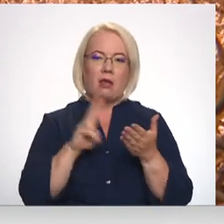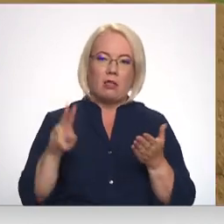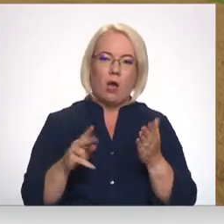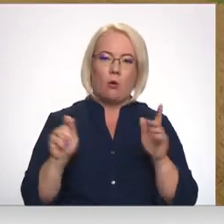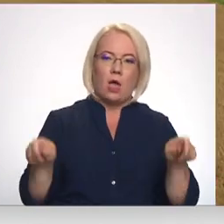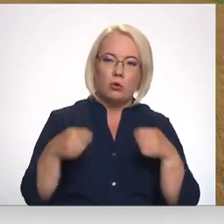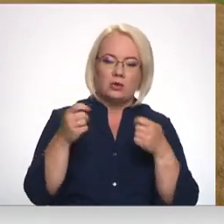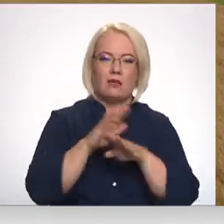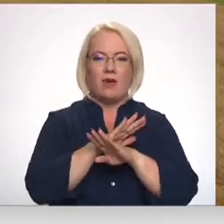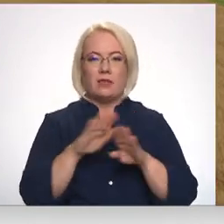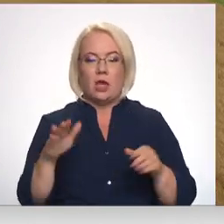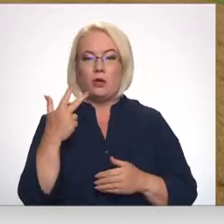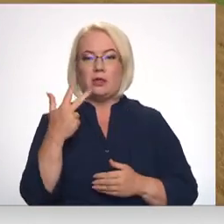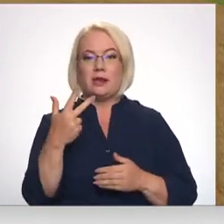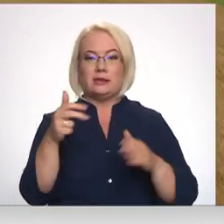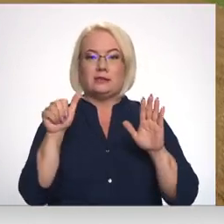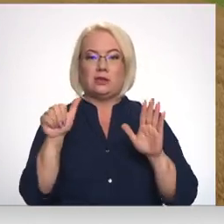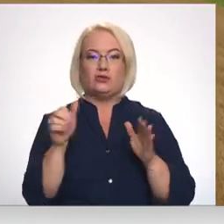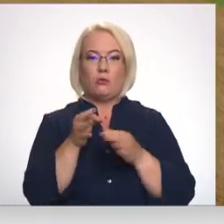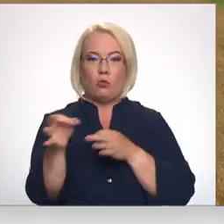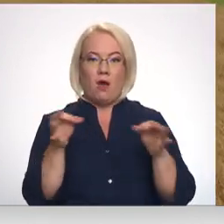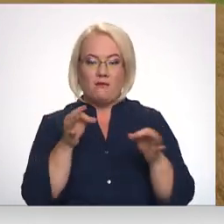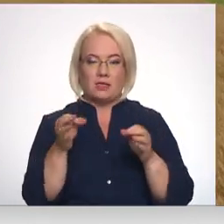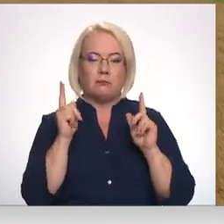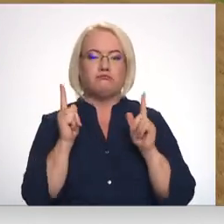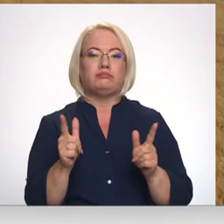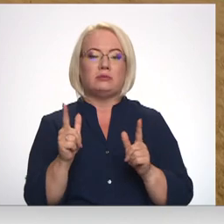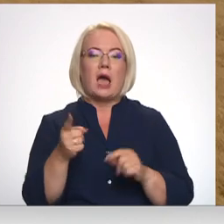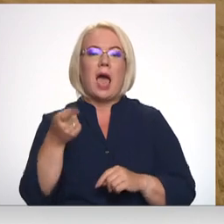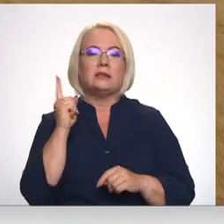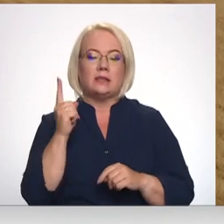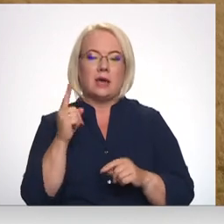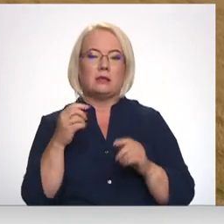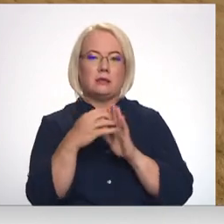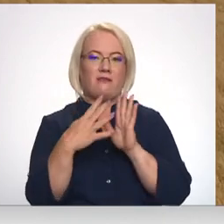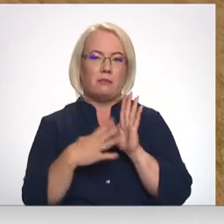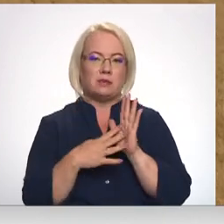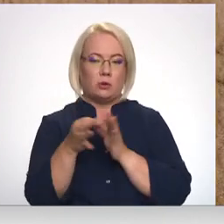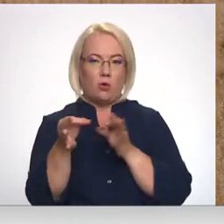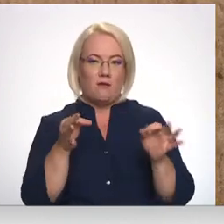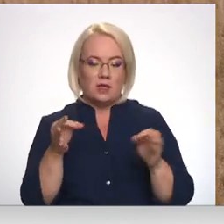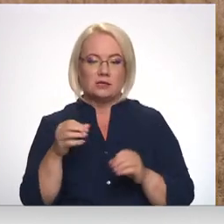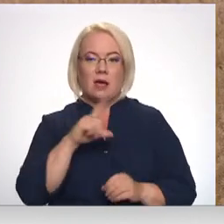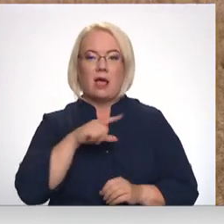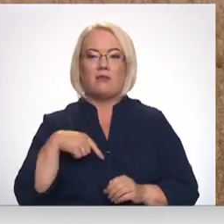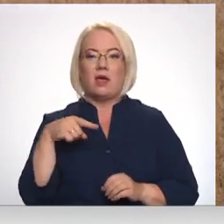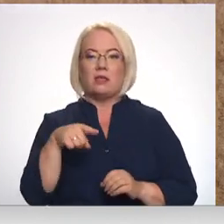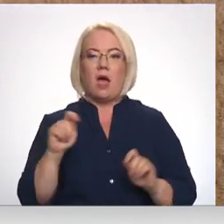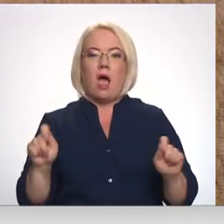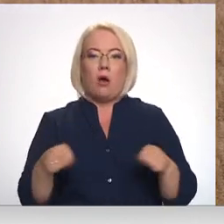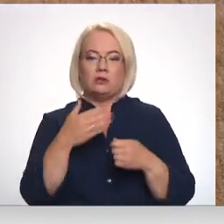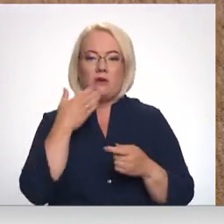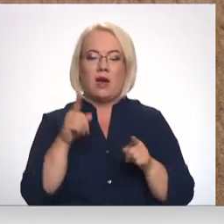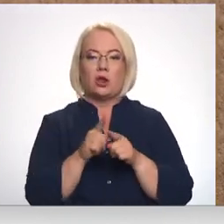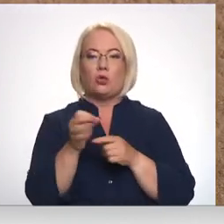36 novadiem par aizliegumu izšķīrušies 19. Šobrīd Latvijā šāda auga netiek audzēta un zemkopības ministrijā skaidro, arī novados,